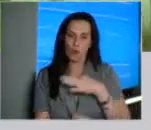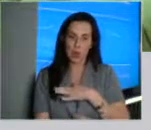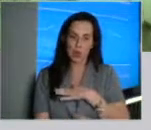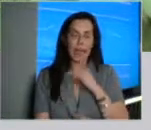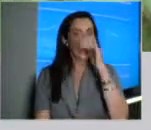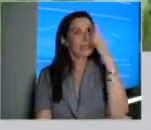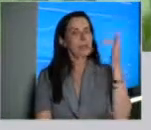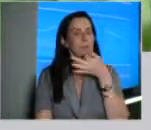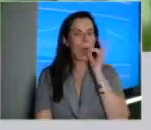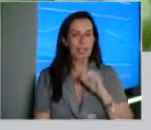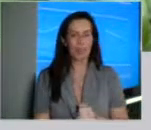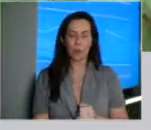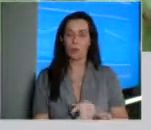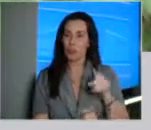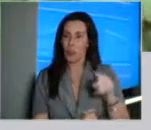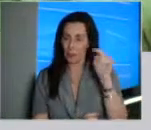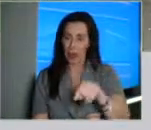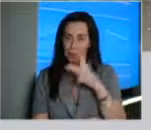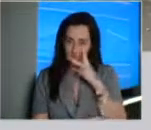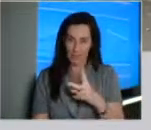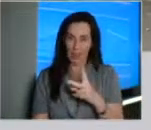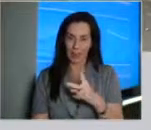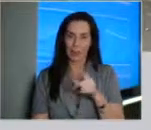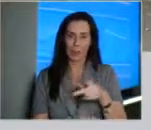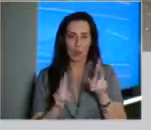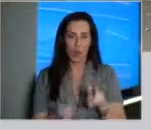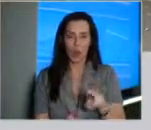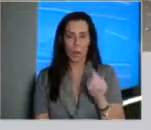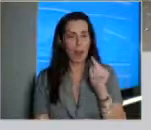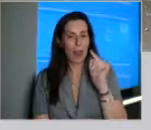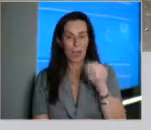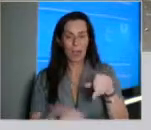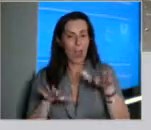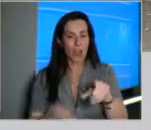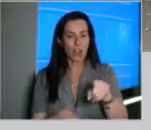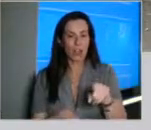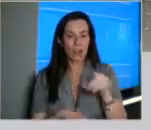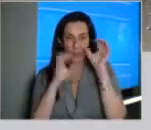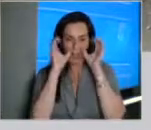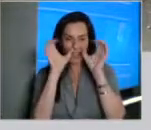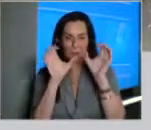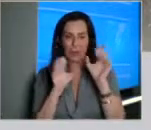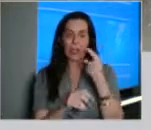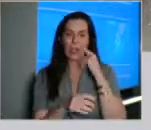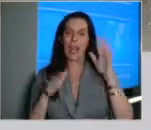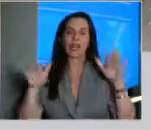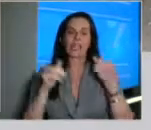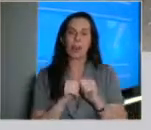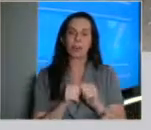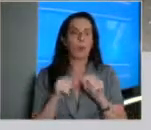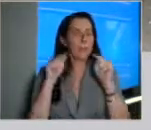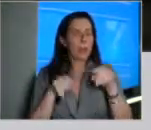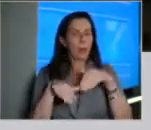עצים הן מעדיפות. כשאתם מגיעים לבקר אותנו, אתם יכולים להגיע, לשבת במסתור התצפית, לראות איך הציפורים